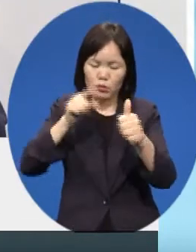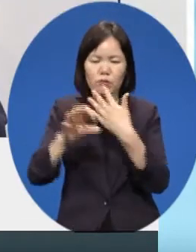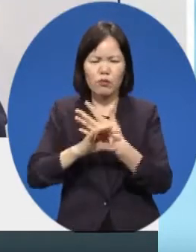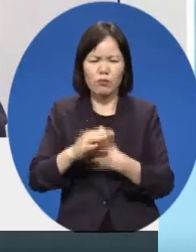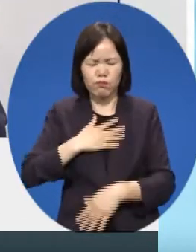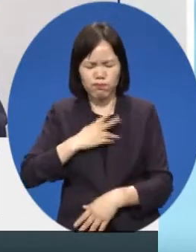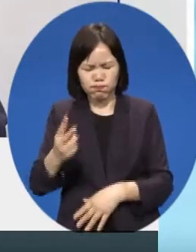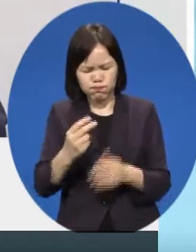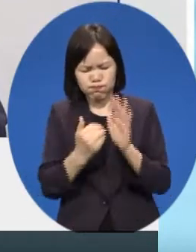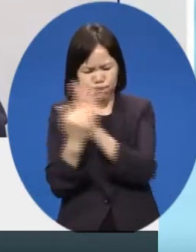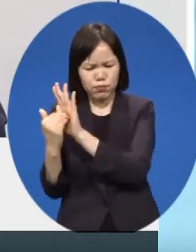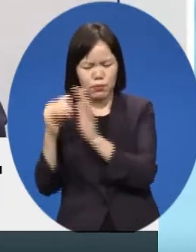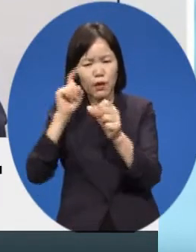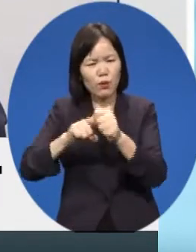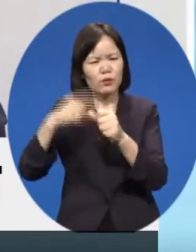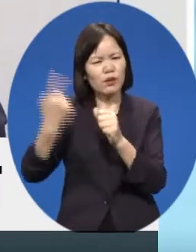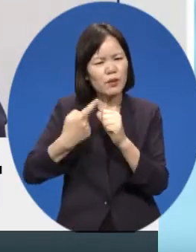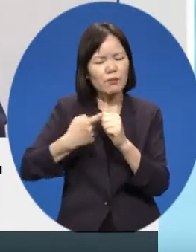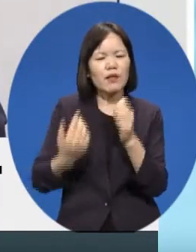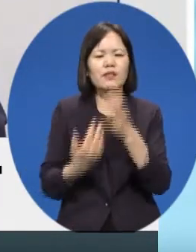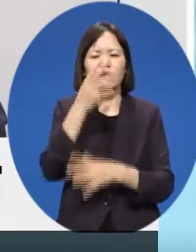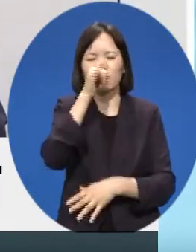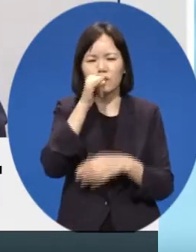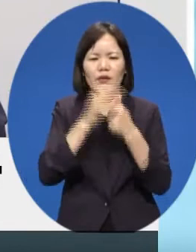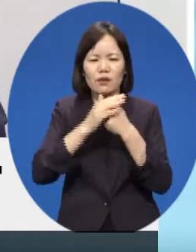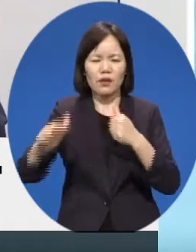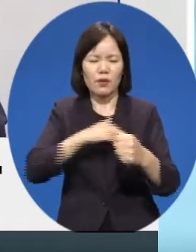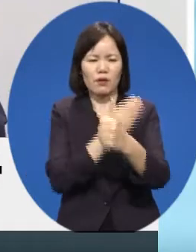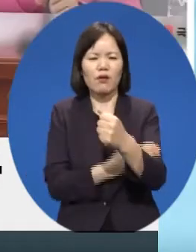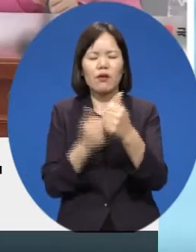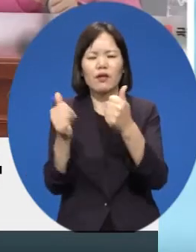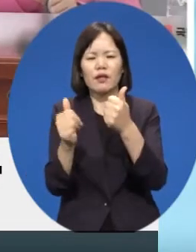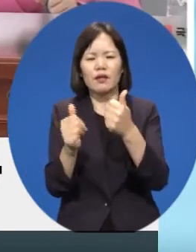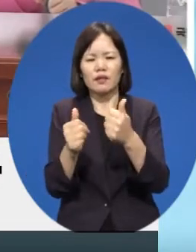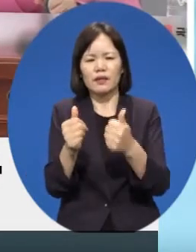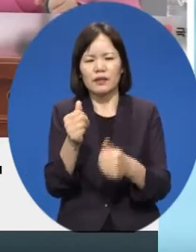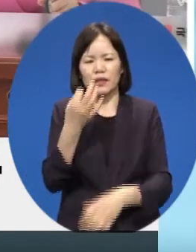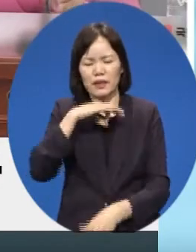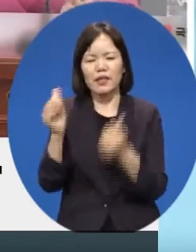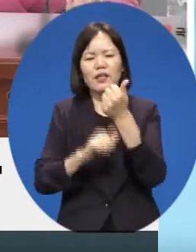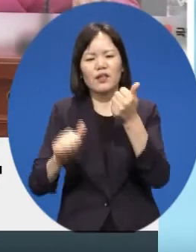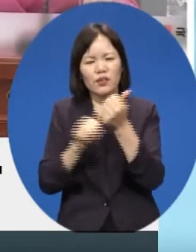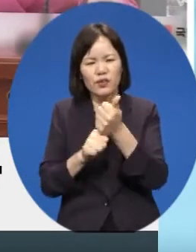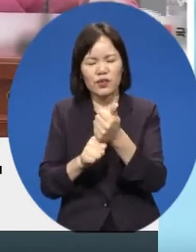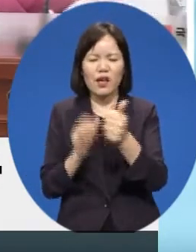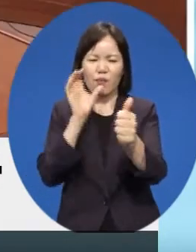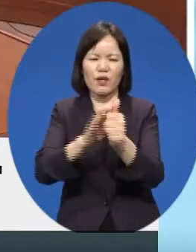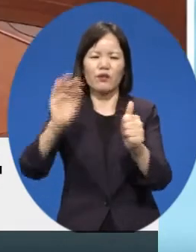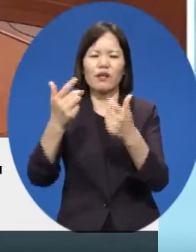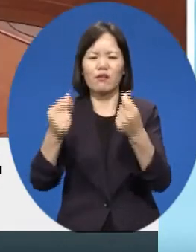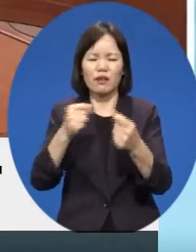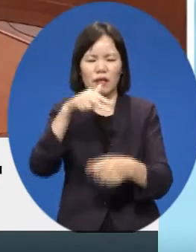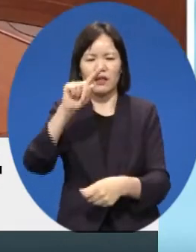이런 비판을 받을 수밖에 없기 때문에 저는 권 위기의 해도 문제가 없다고 봐요 뭐 저년이 위원장 때문에 그런다고 말씀을 하시는데 저는 위원장에